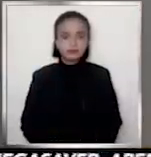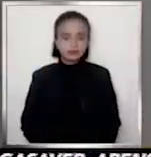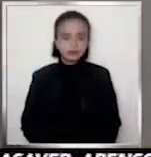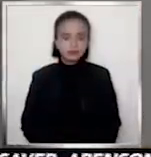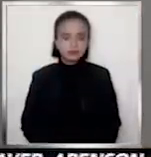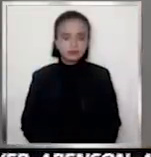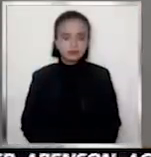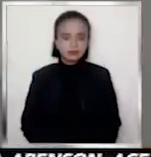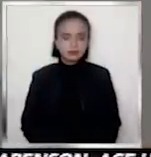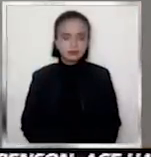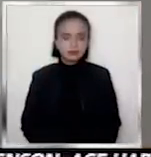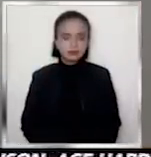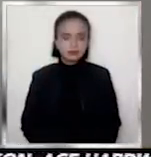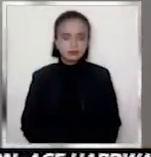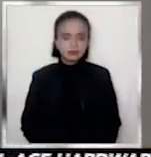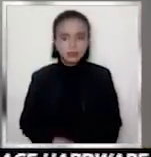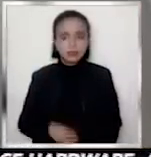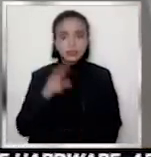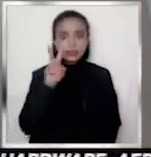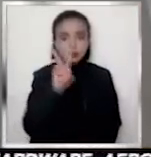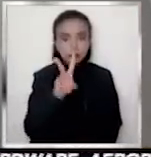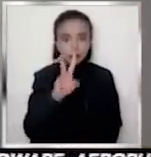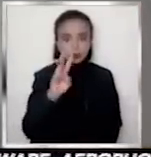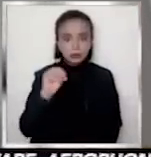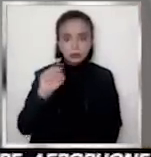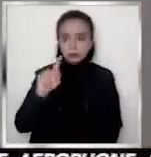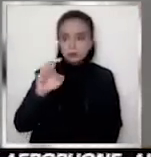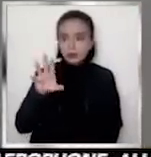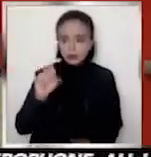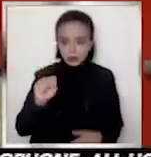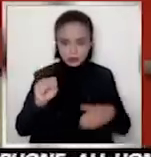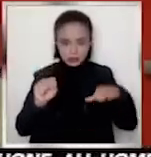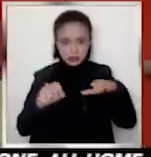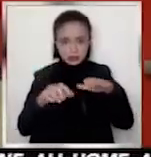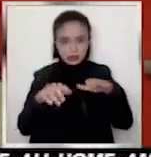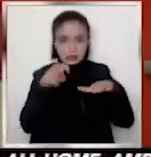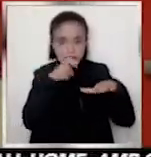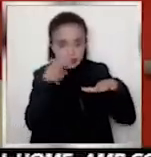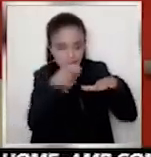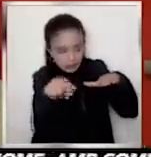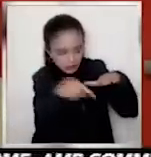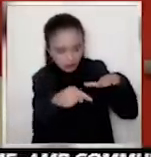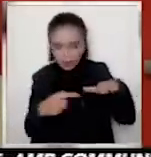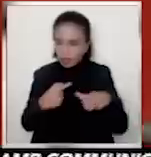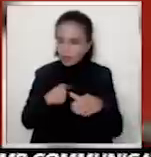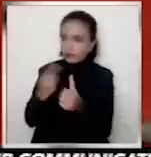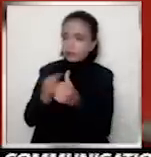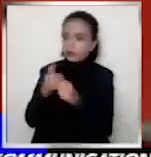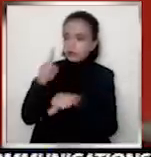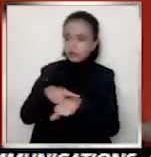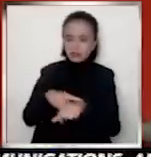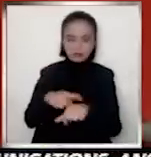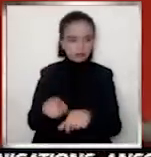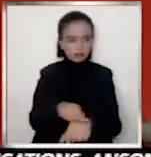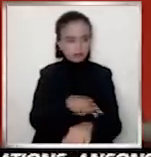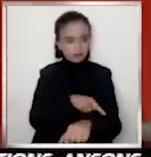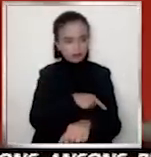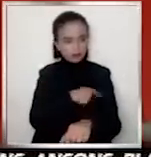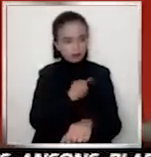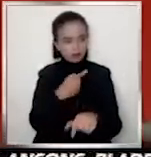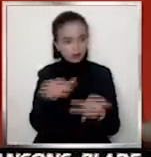Dalawang metrong ahas pala na suot sa ilalim. First time ko nakakita din ng ganun kahaba na ahas. Hindi naman